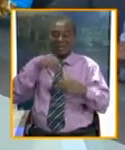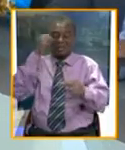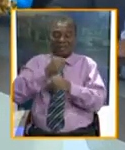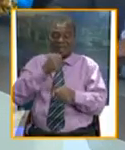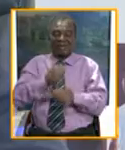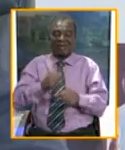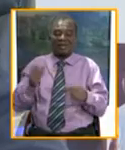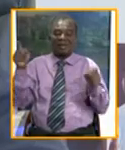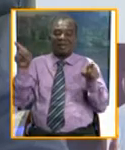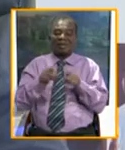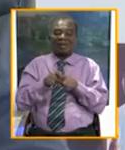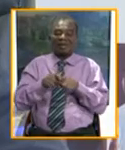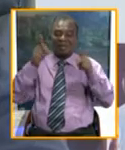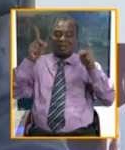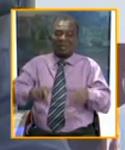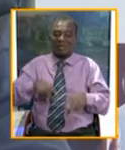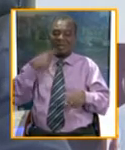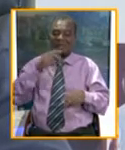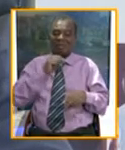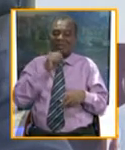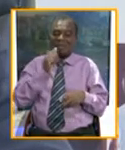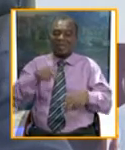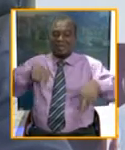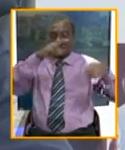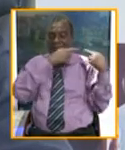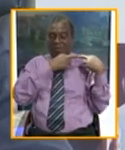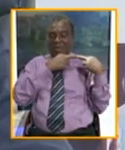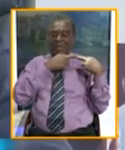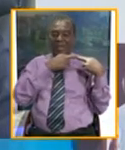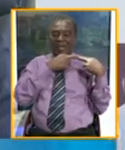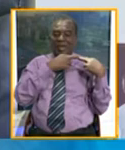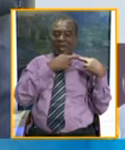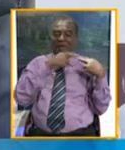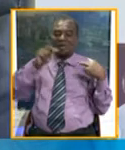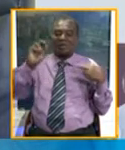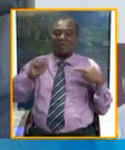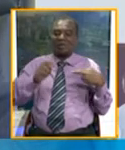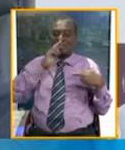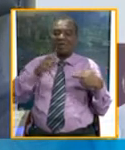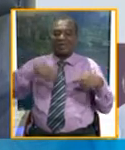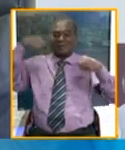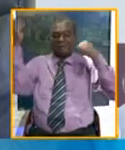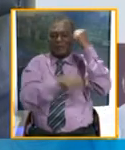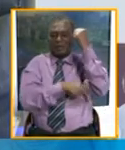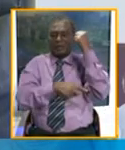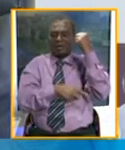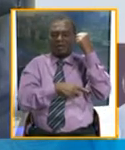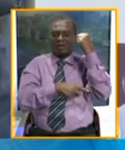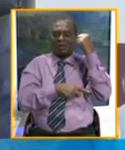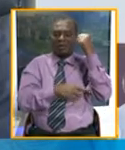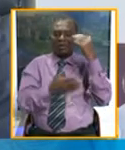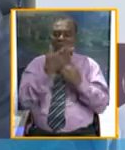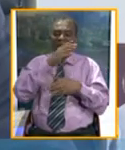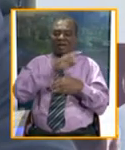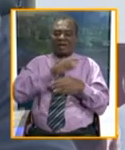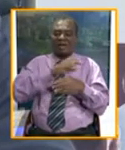prestations. Tant que ces personnes qui construisent ne sont pas responsables, ne sont pas sanctionnées par